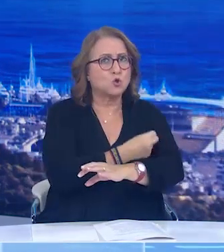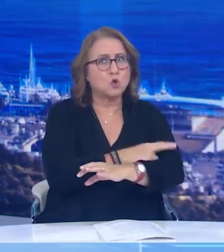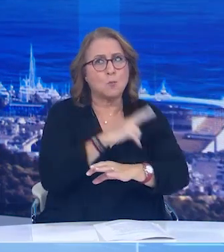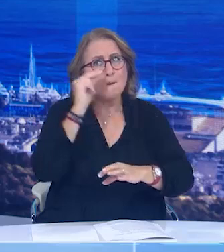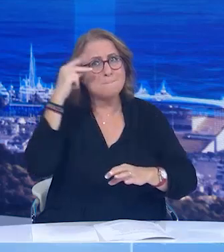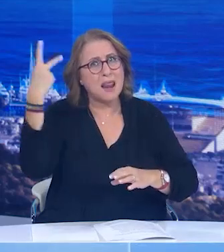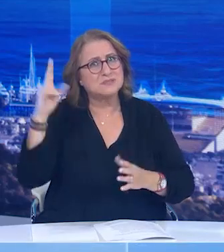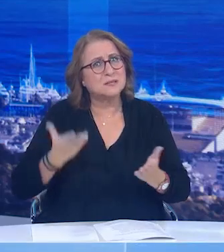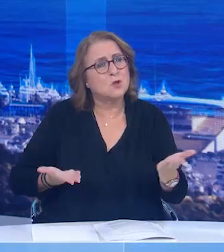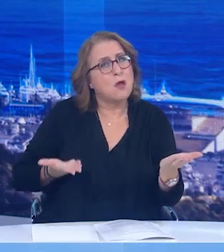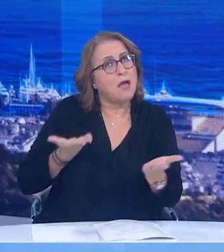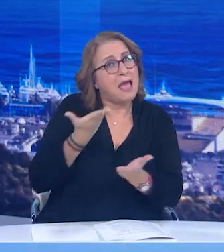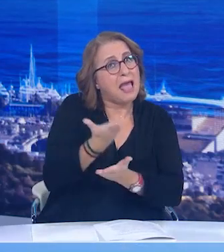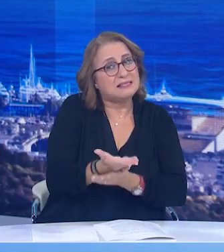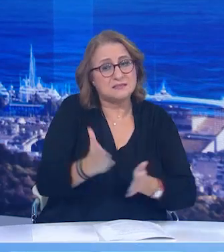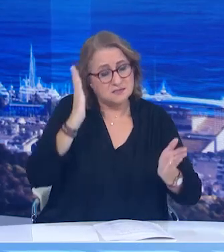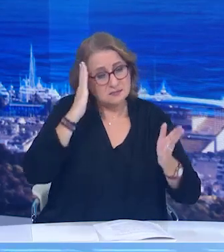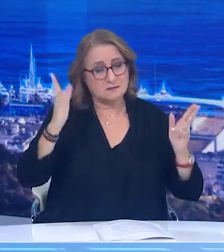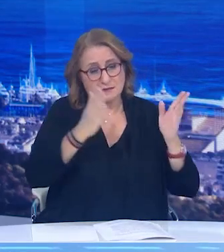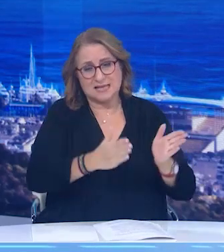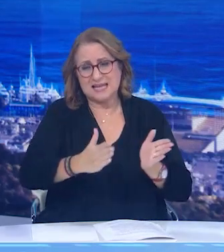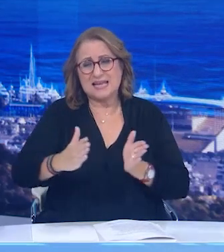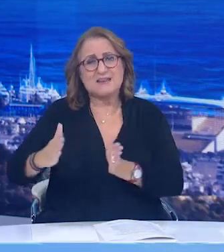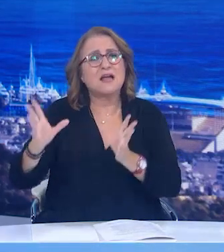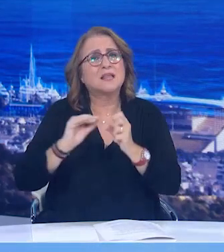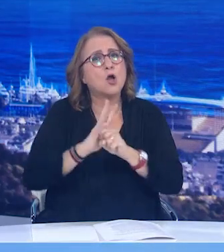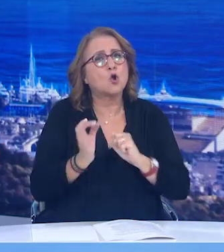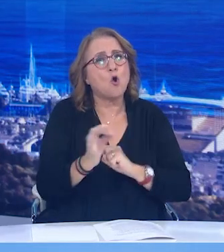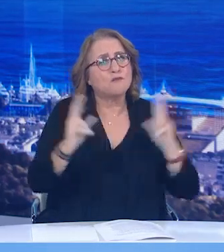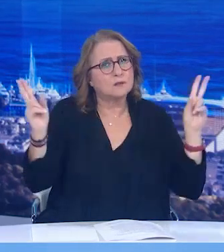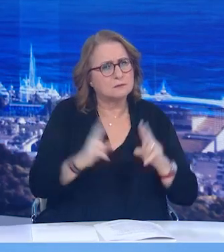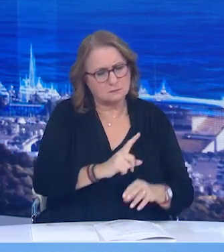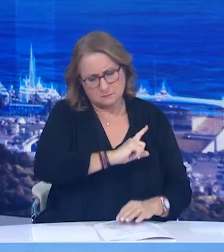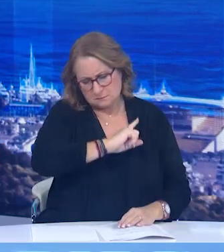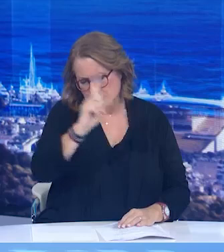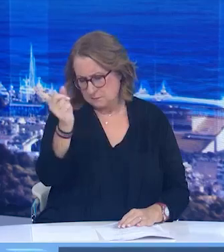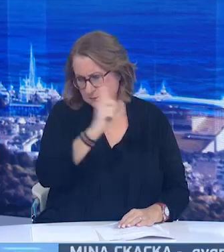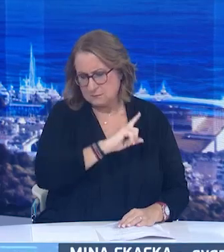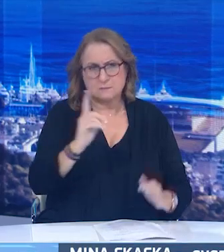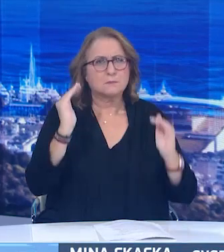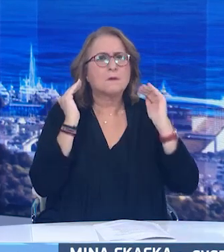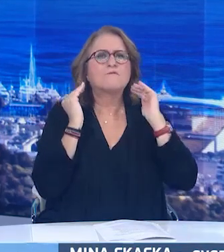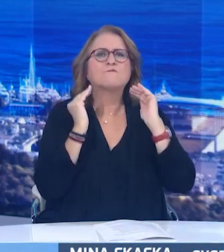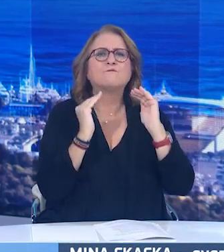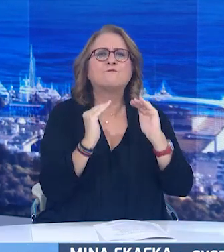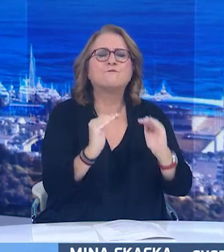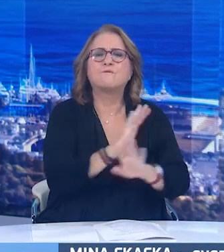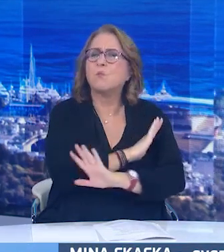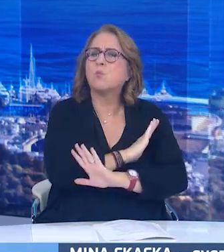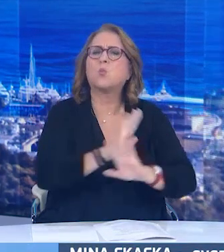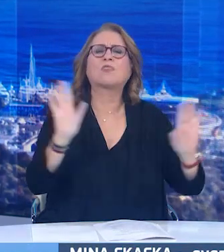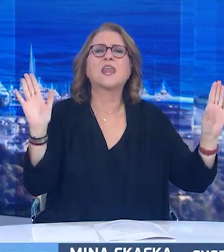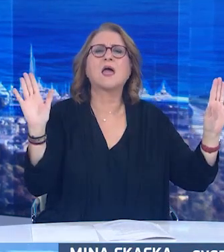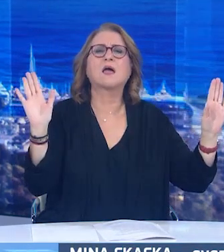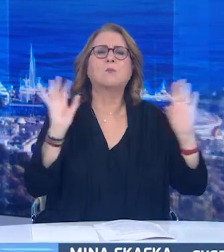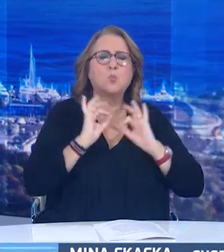πανεπιστημιακές κλινικές να μειώσουν τα κρεβάτια τους και δεν έχουν μειωθεί πουθενά στην Ελλάδα τα κρεβάτια των πανεπιστημιακών κλινικών που θεραπεύουν COVID.